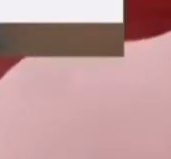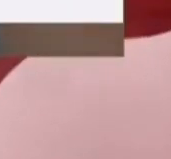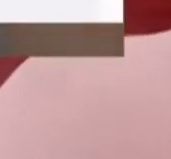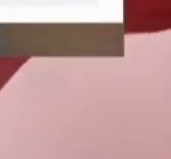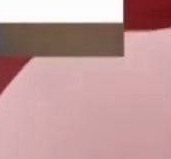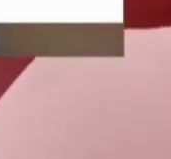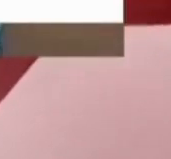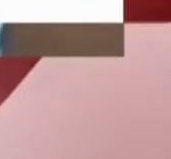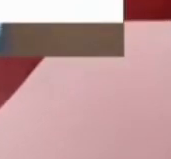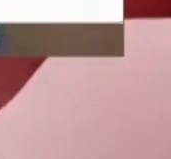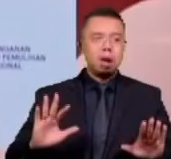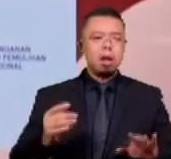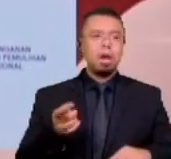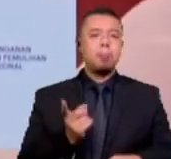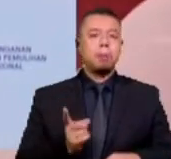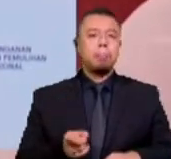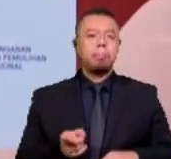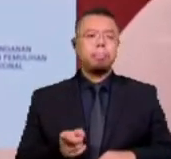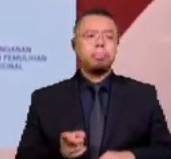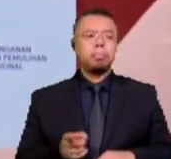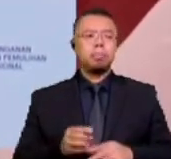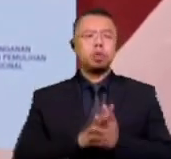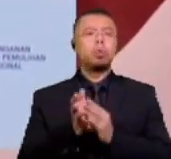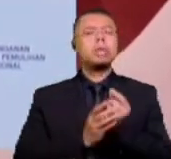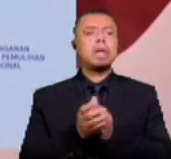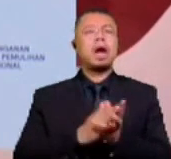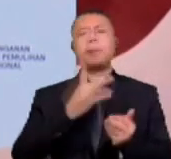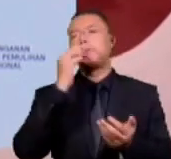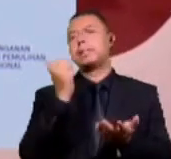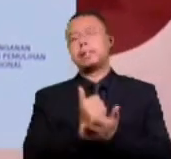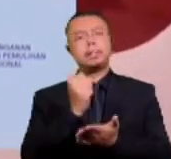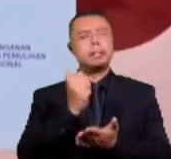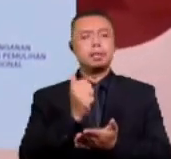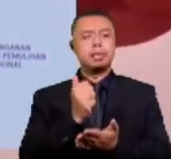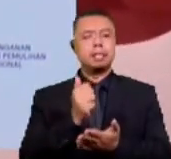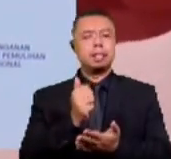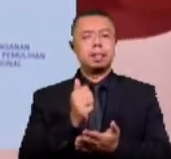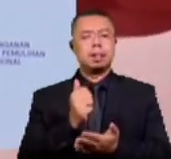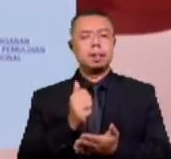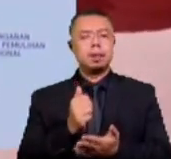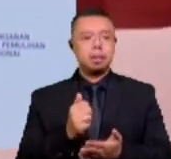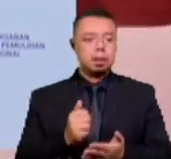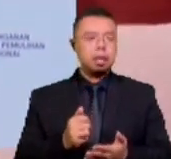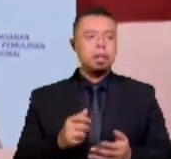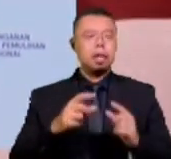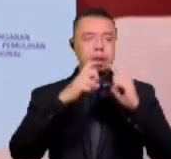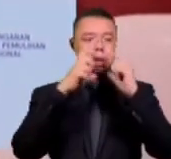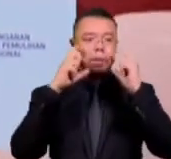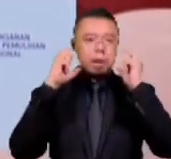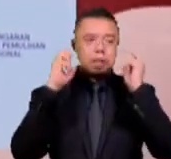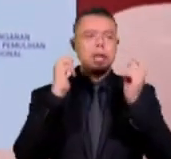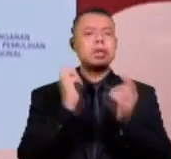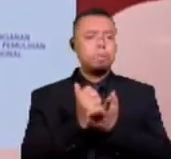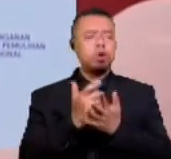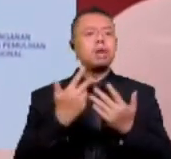2 kali saya diogrok-ogrok deh. Karena memang cuci tangan itu sangat penting. Dan memakai masker